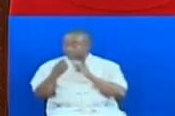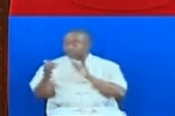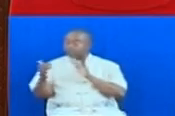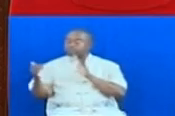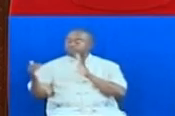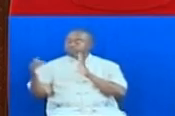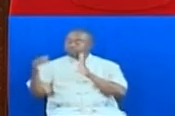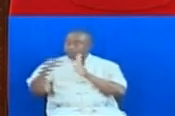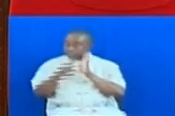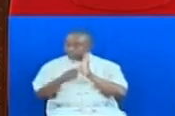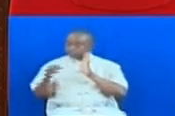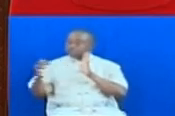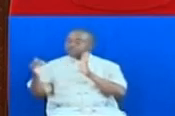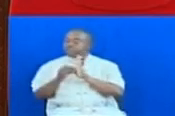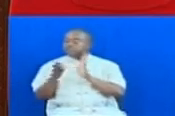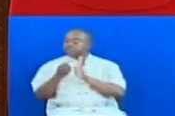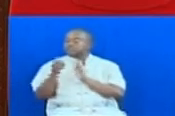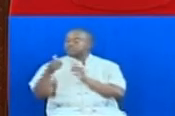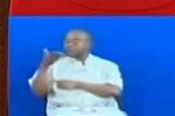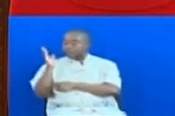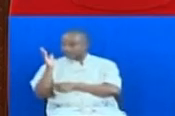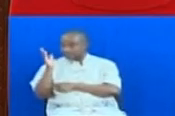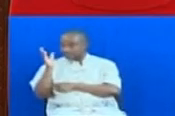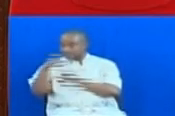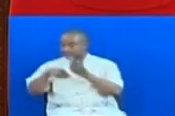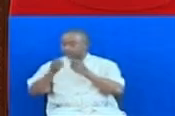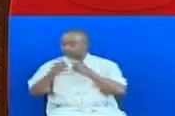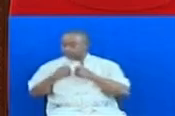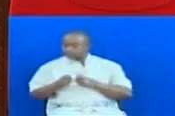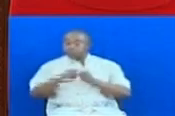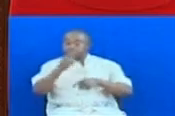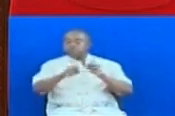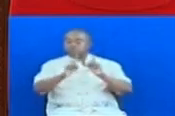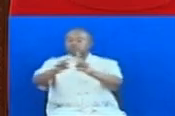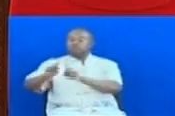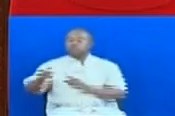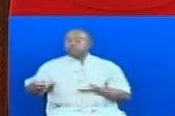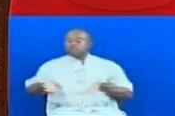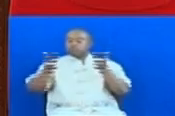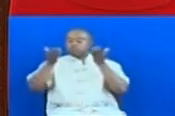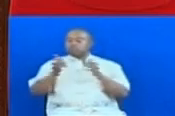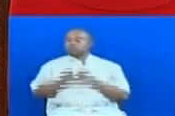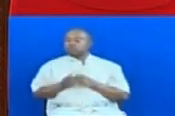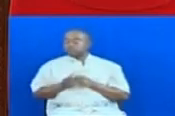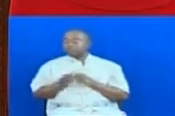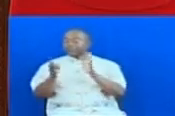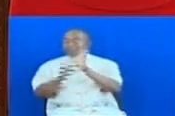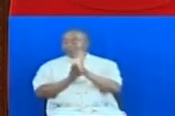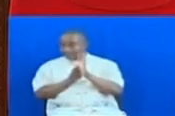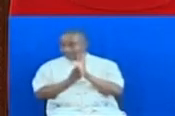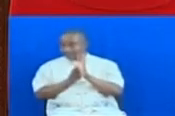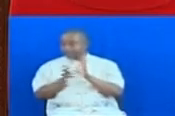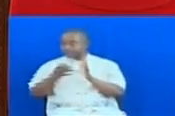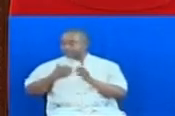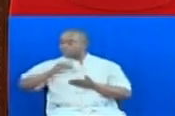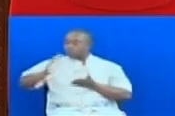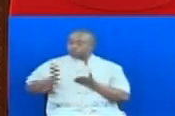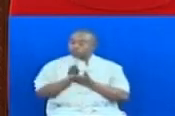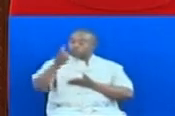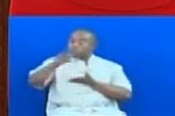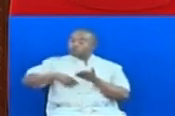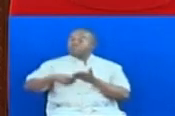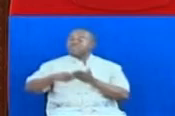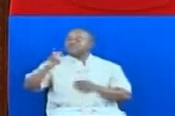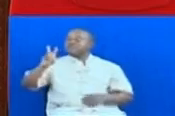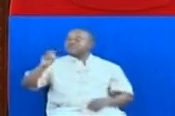fedha za umma ya umma katika utekelezaji wa miradi mbalimbali ya maendeleo. Nane, kuondoa kodi ya ongezeko